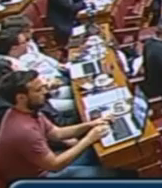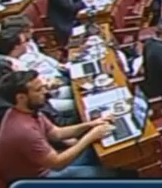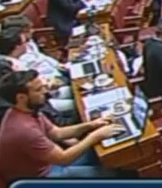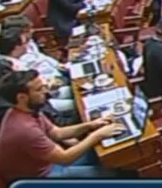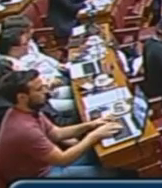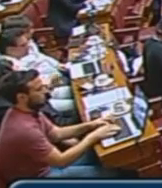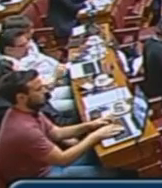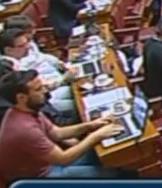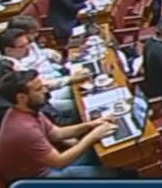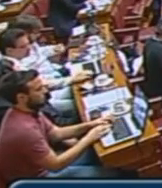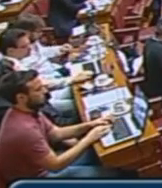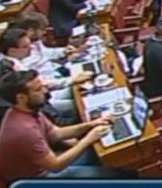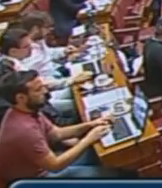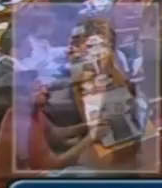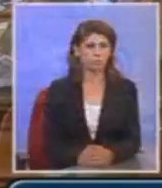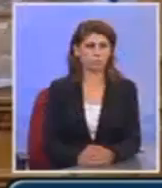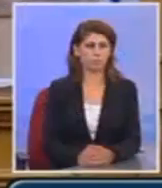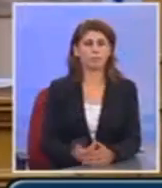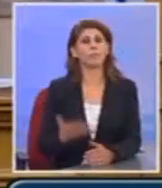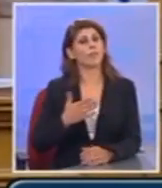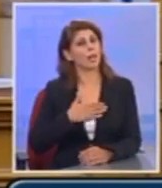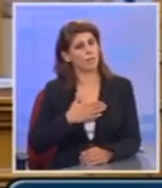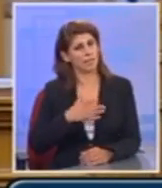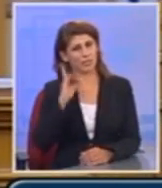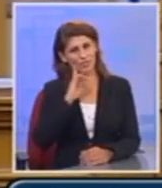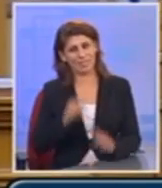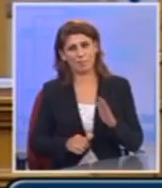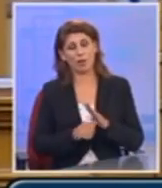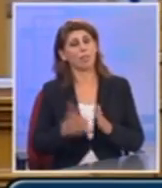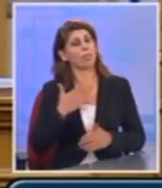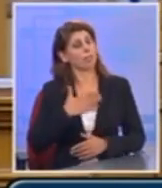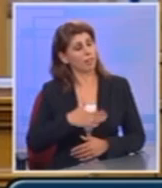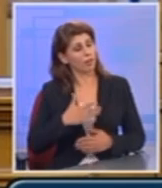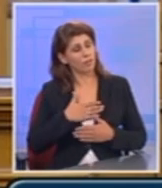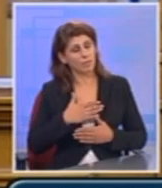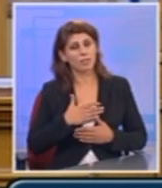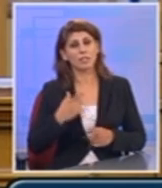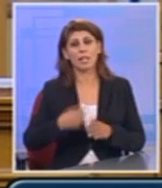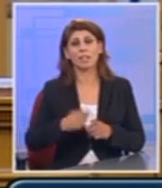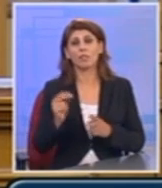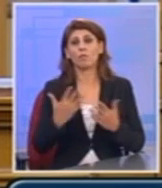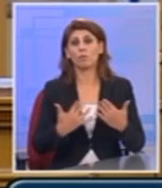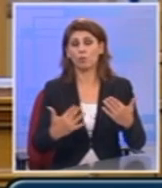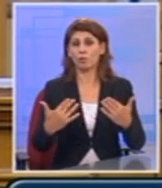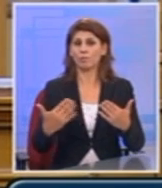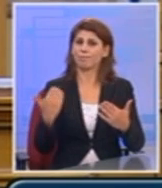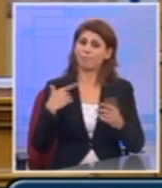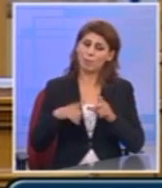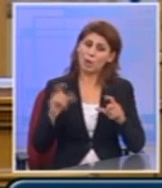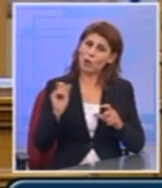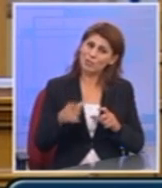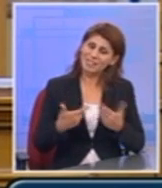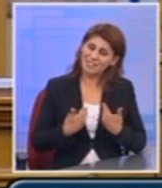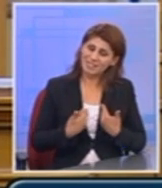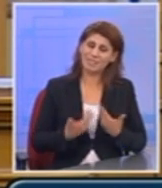ε thank you ευχαριστώ κύριε πρόεδρε θα ήθελα να ευχαριστήσω το ελληνικό κοινοβούλιο που μου απεύθυνε την